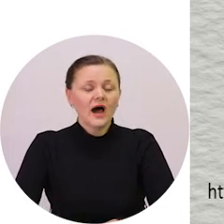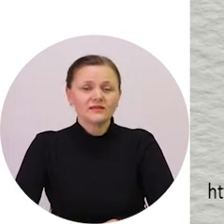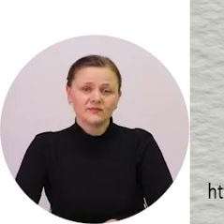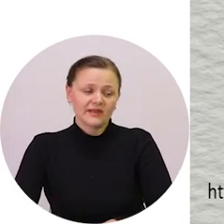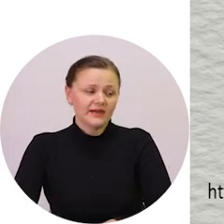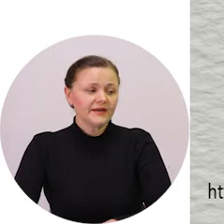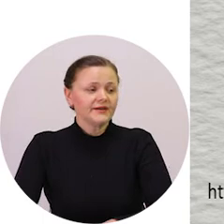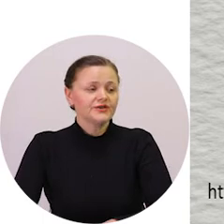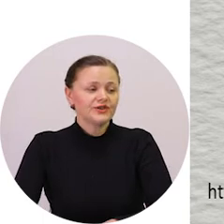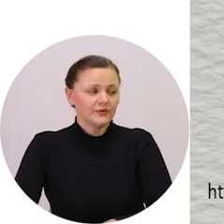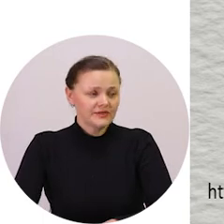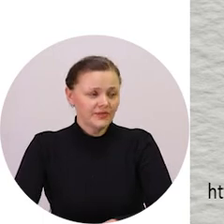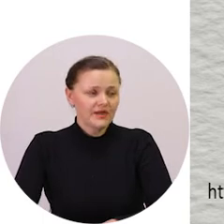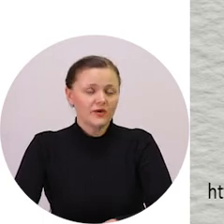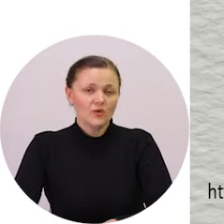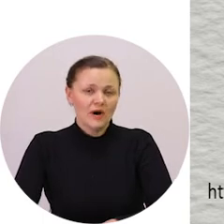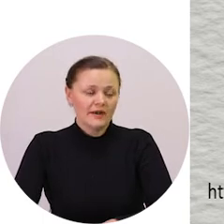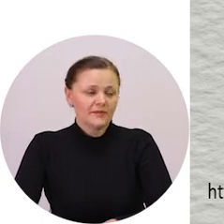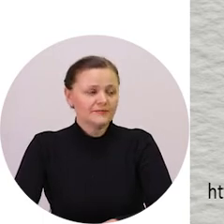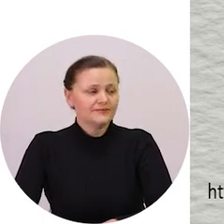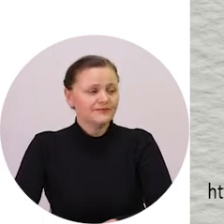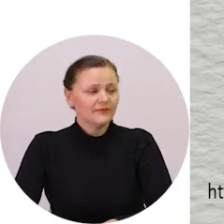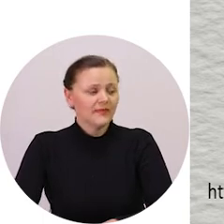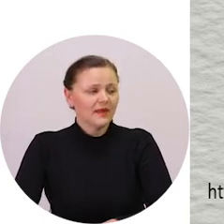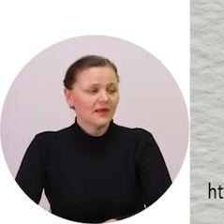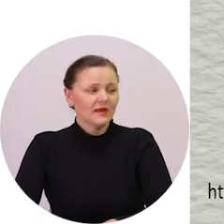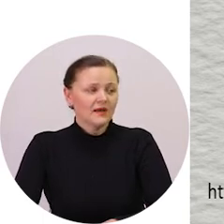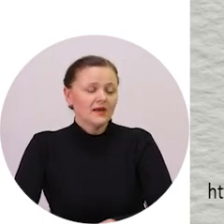subiectul asemănări și deosebiri umane.